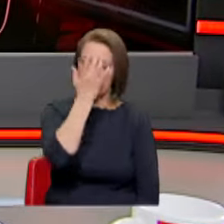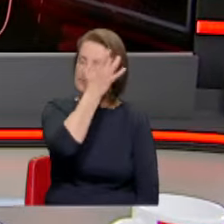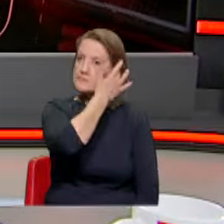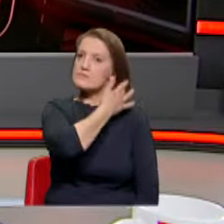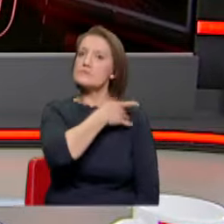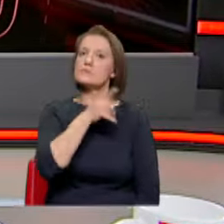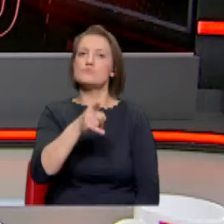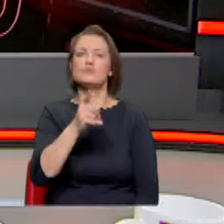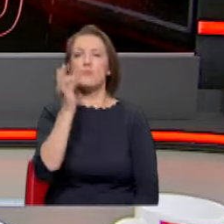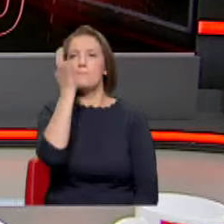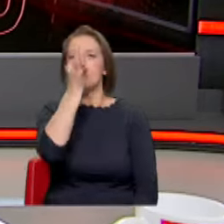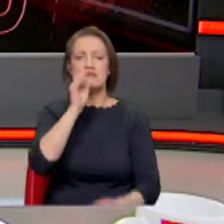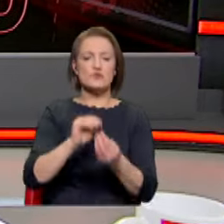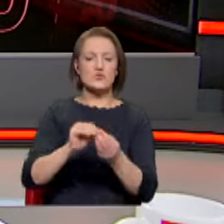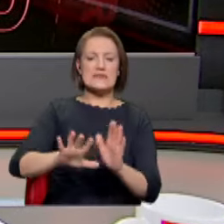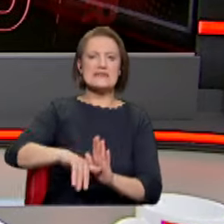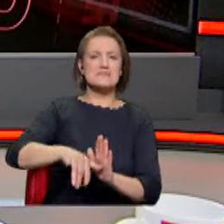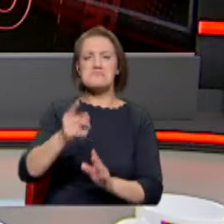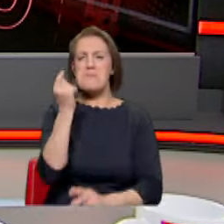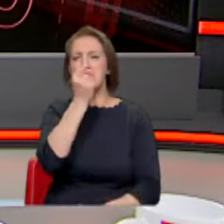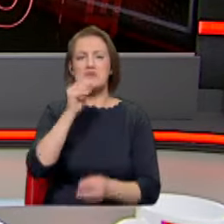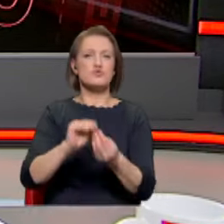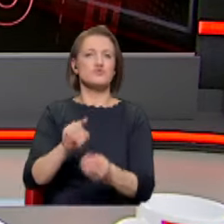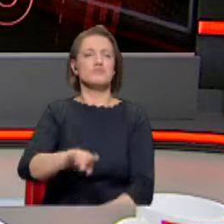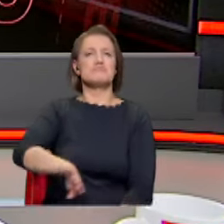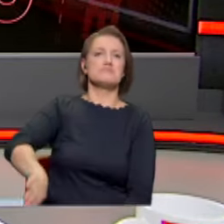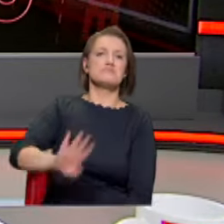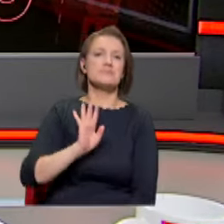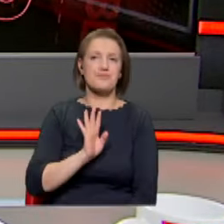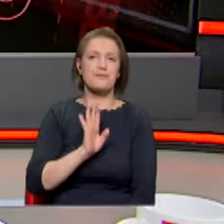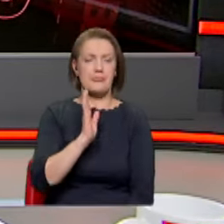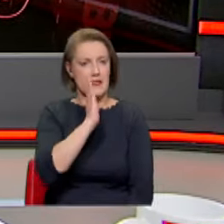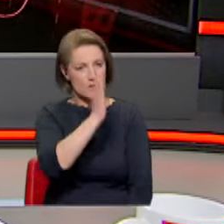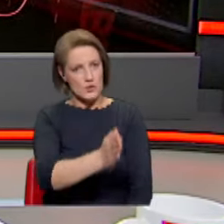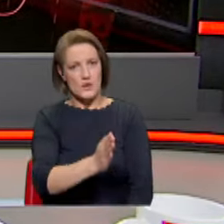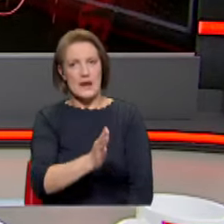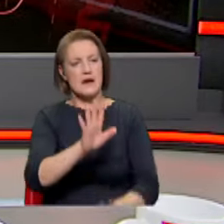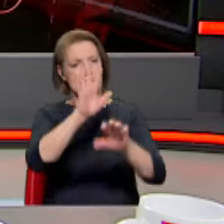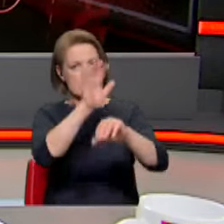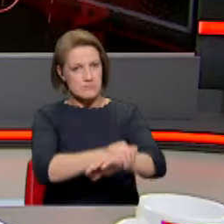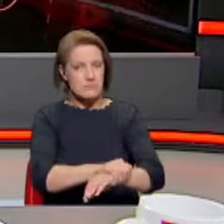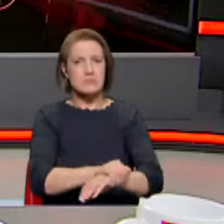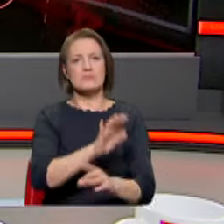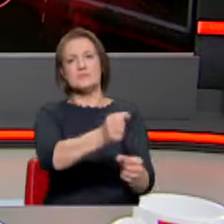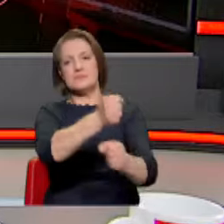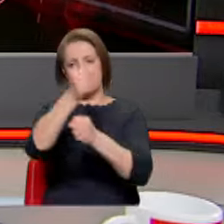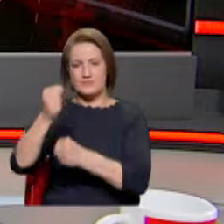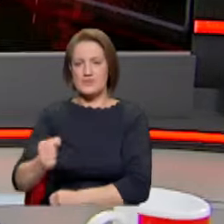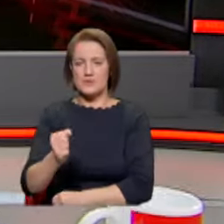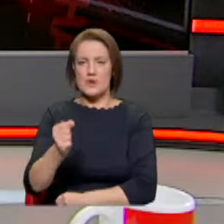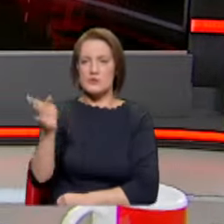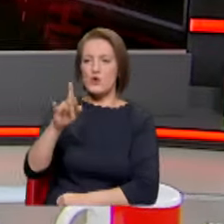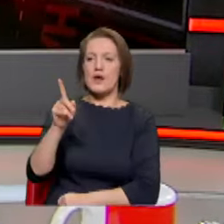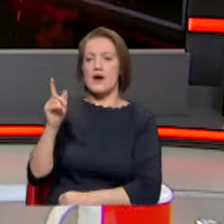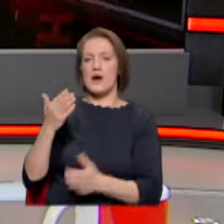bunu geçelim basit suçlar bir hırsızlık bir şey Gidiyorlar yakalıyorlar Getiriyorlar Ondan sonra birileri de